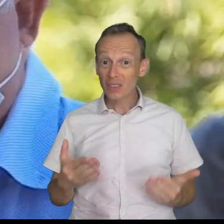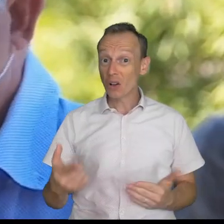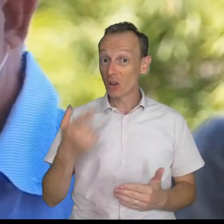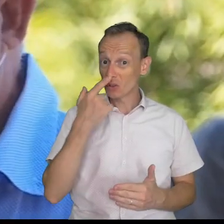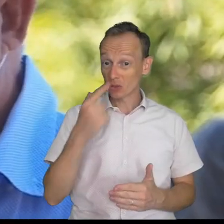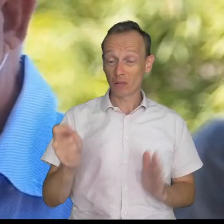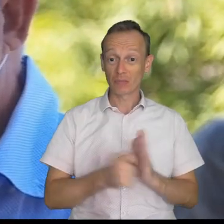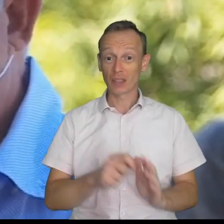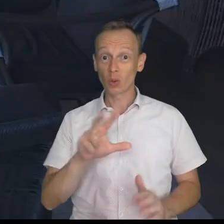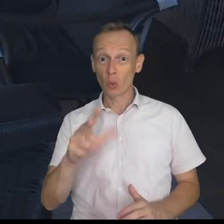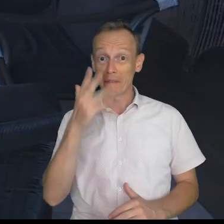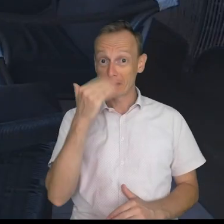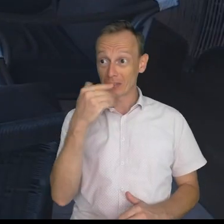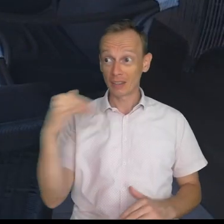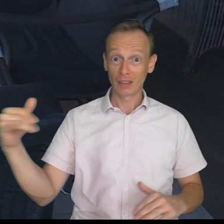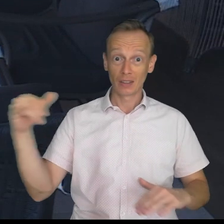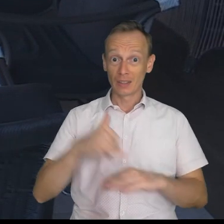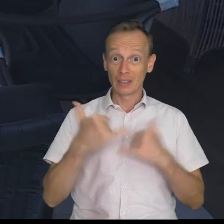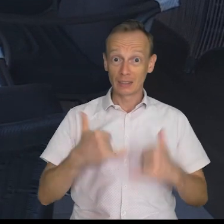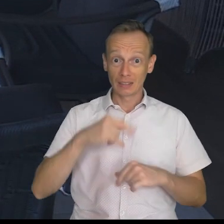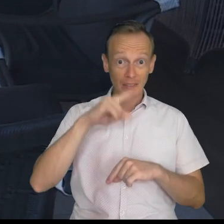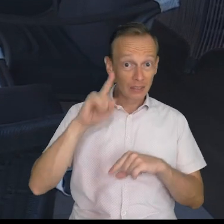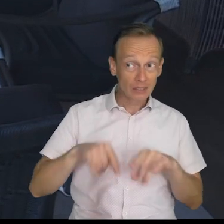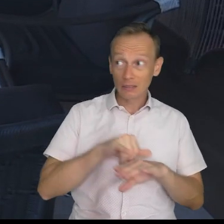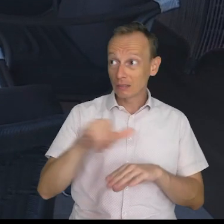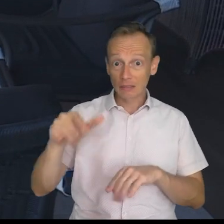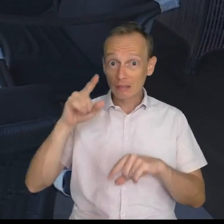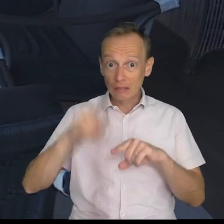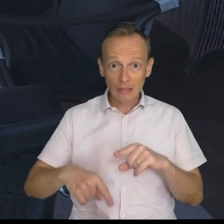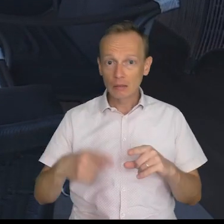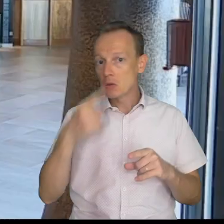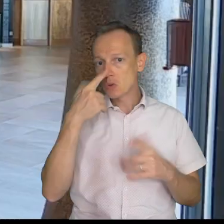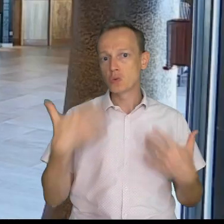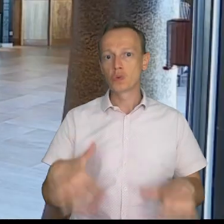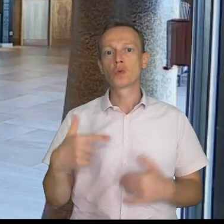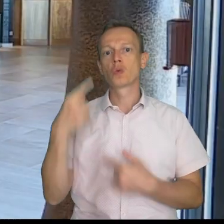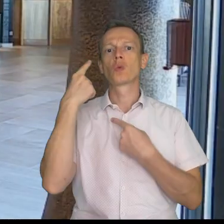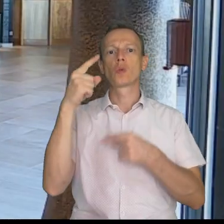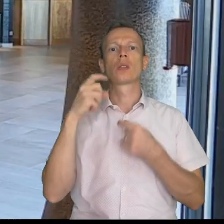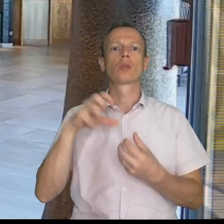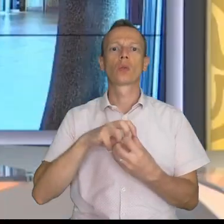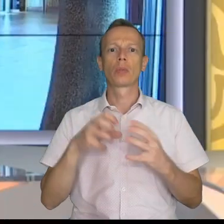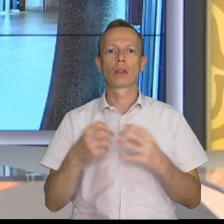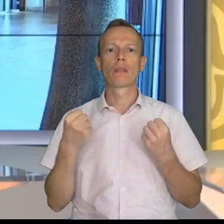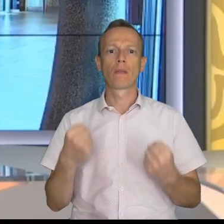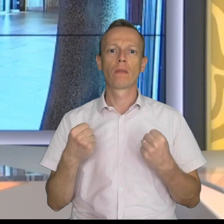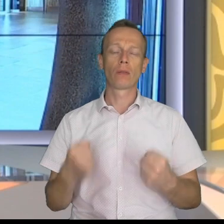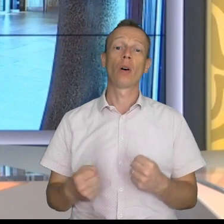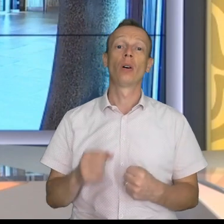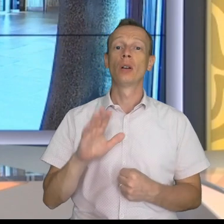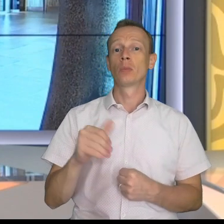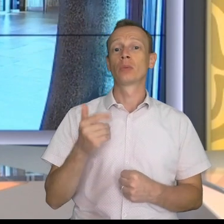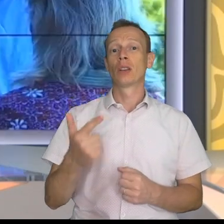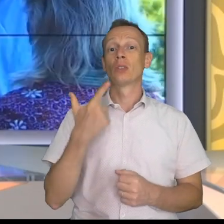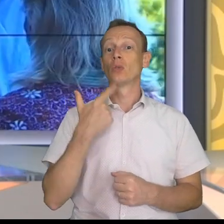'interdiction d'entrer à partir du 3 février, le secteur du tourisme va être mis encore un peu plus à mal. Pourtant, sur ce dernier mois de